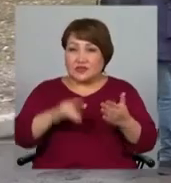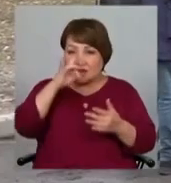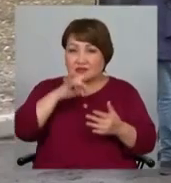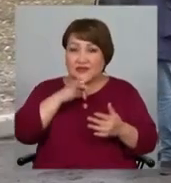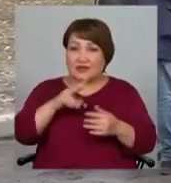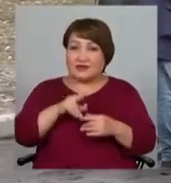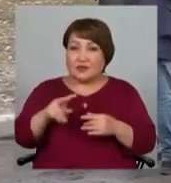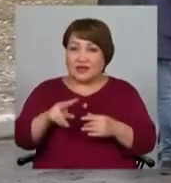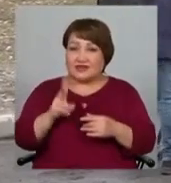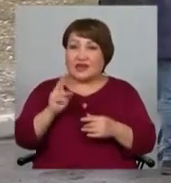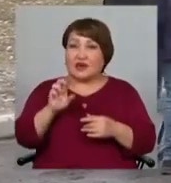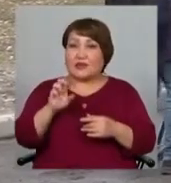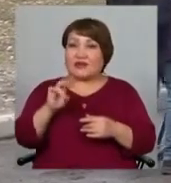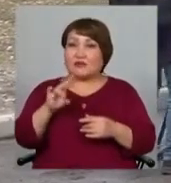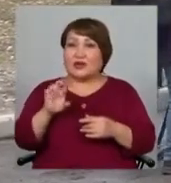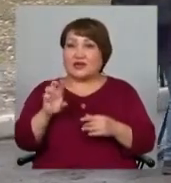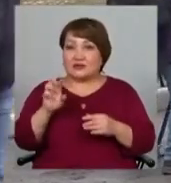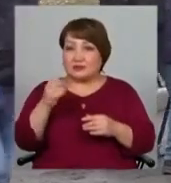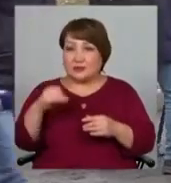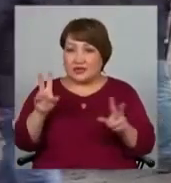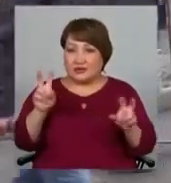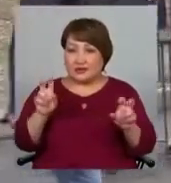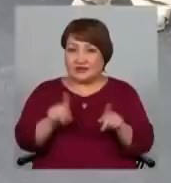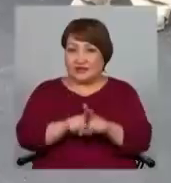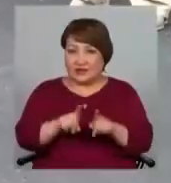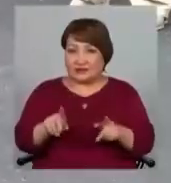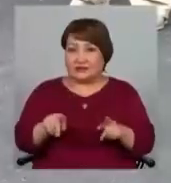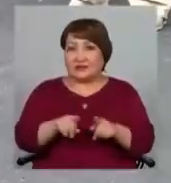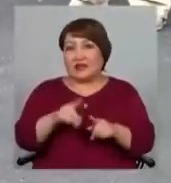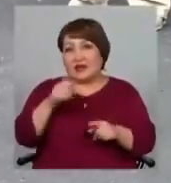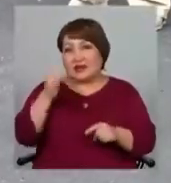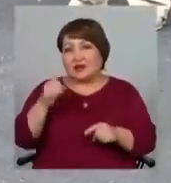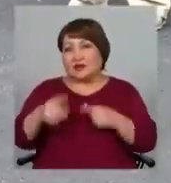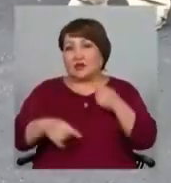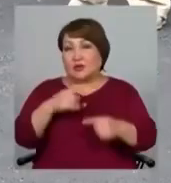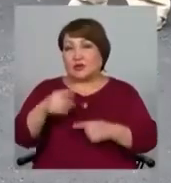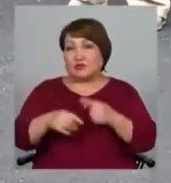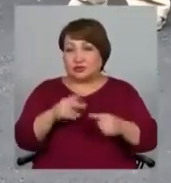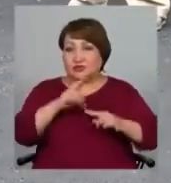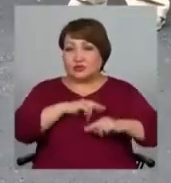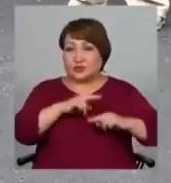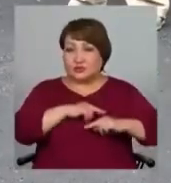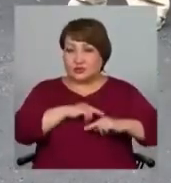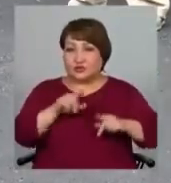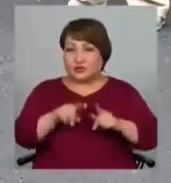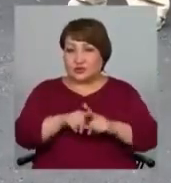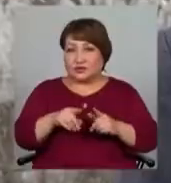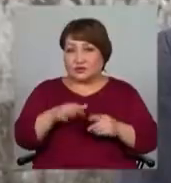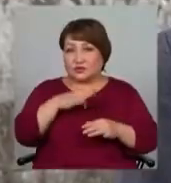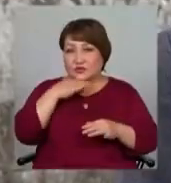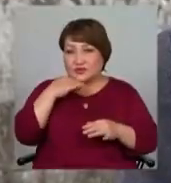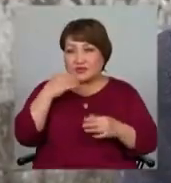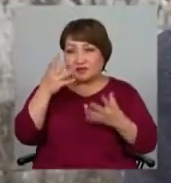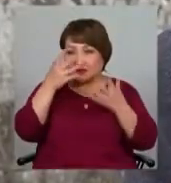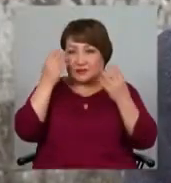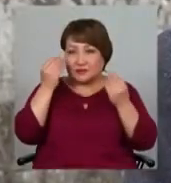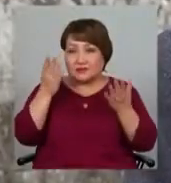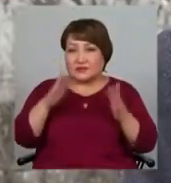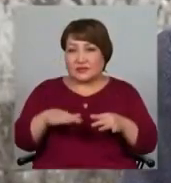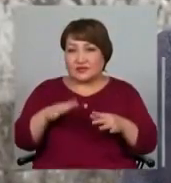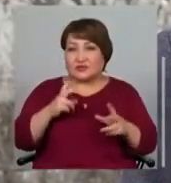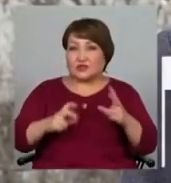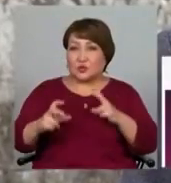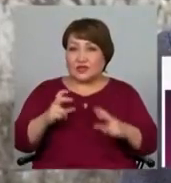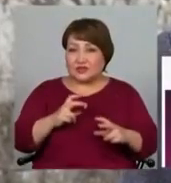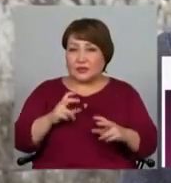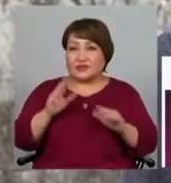атады. Арттағы ел алдағы ұрпақ қамшысына аттан түспеген нар азаматтың қазасы да көпке оңай тиген жоқ. Біз студентке бала кезімізден